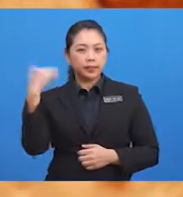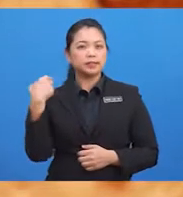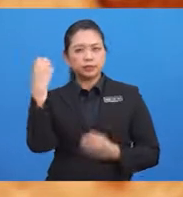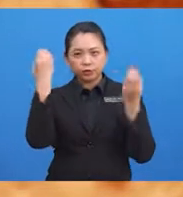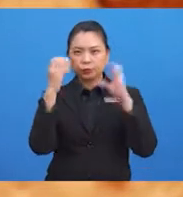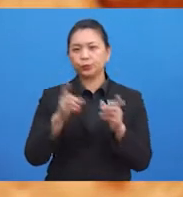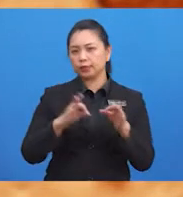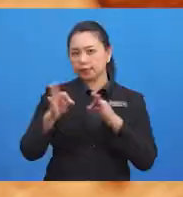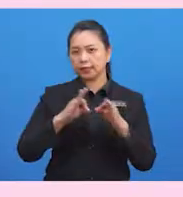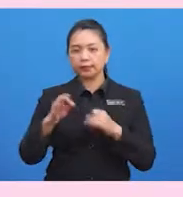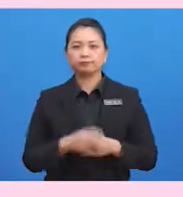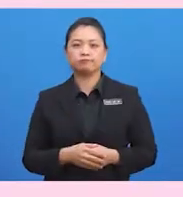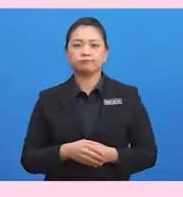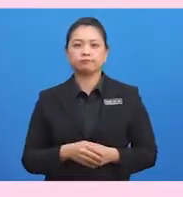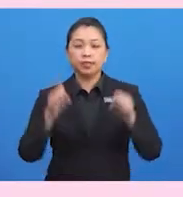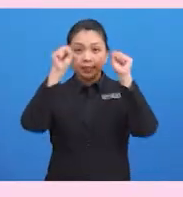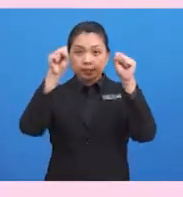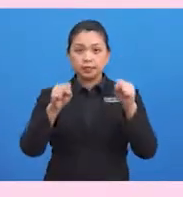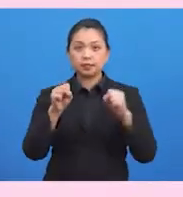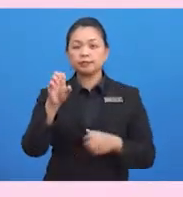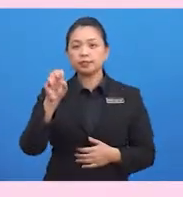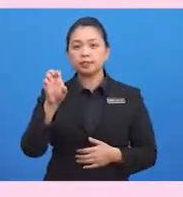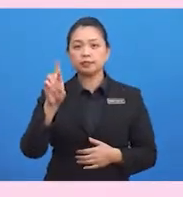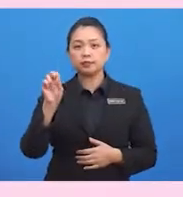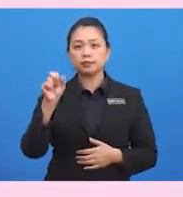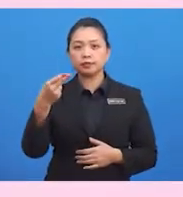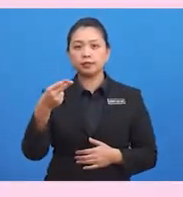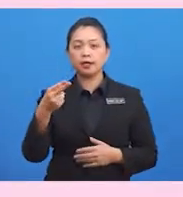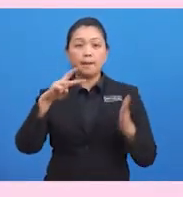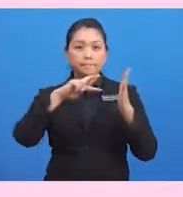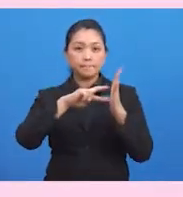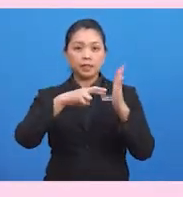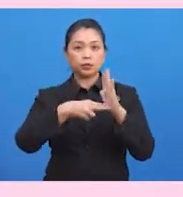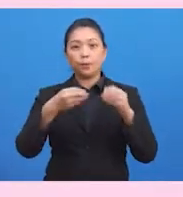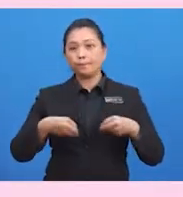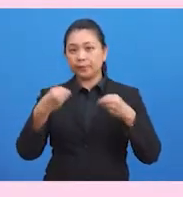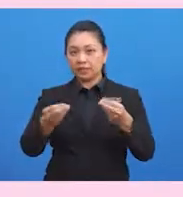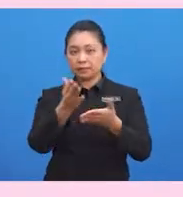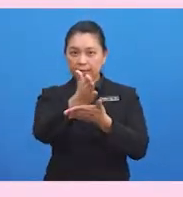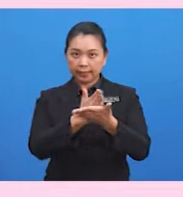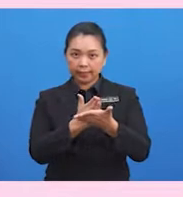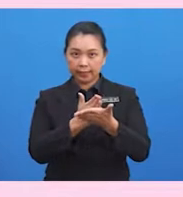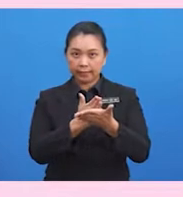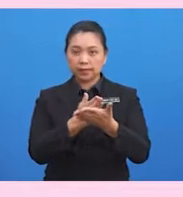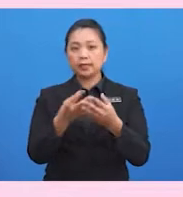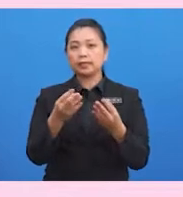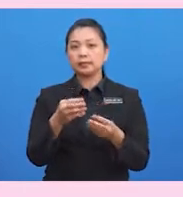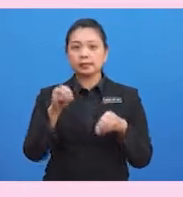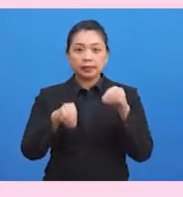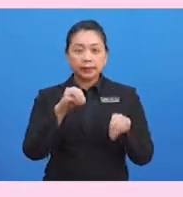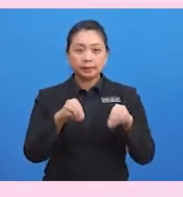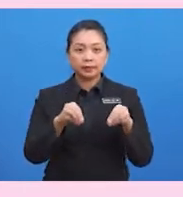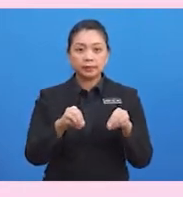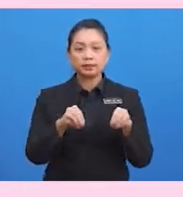marising sedangkan sistem serah bermaksud pemberian sebahagian hasil tanaman